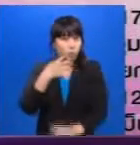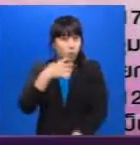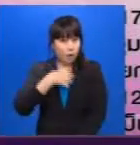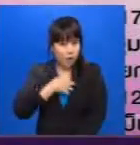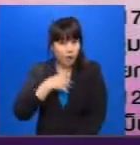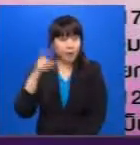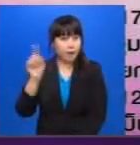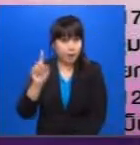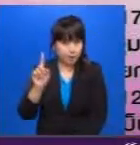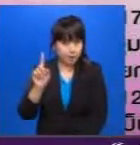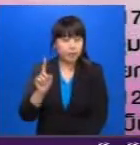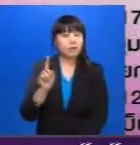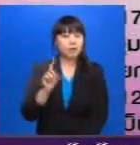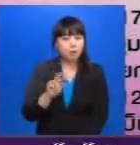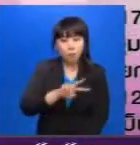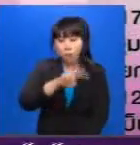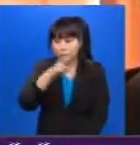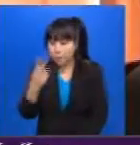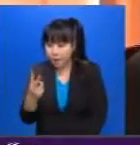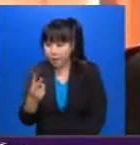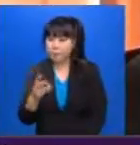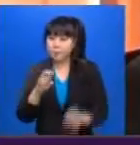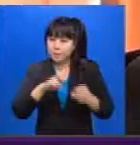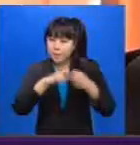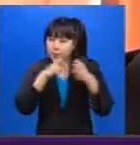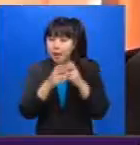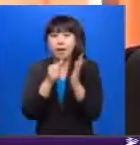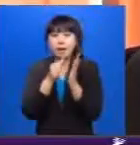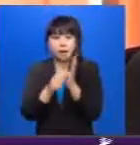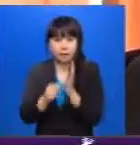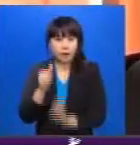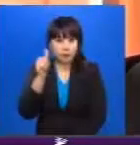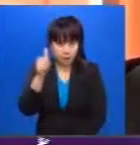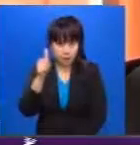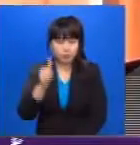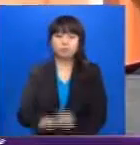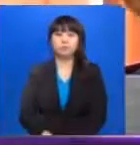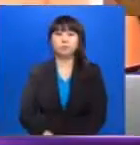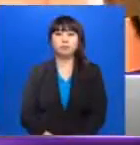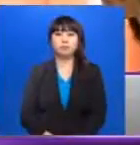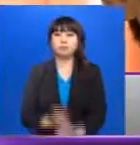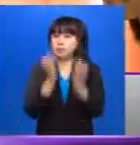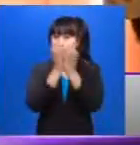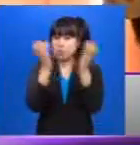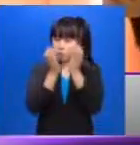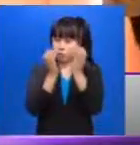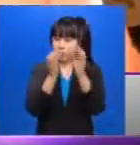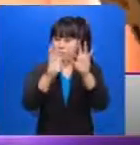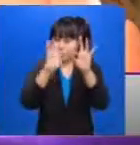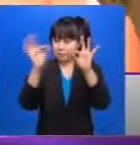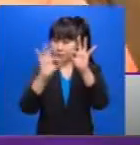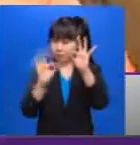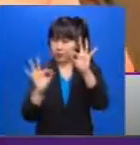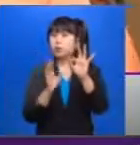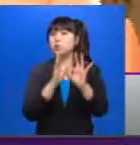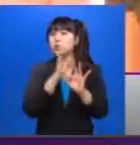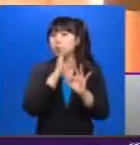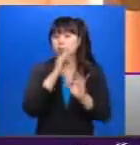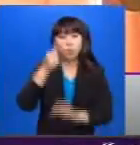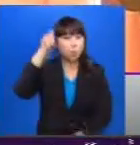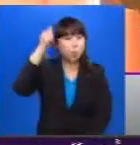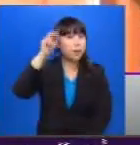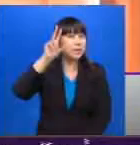ให้การตีความสามารถหาทางออกได ้ว่ารัฐธรรมนูญไม่ได้เขียนผลในทางกฎหมายไว้เลยว่าถ้ามันเกิน30วัน